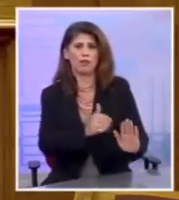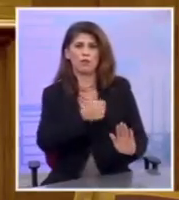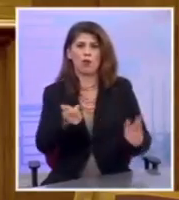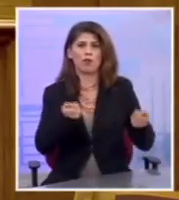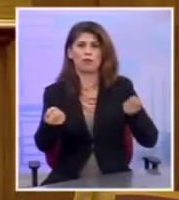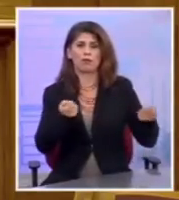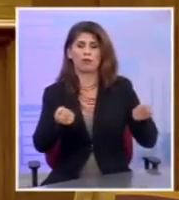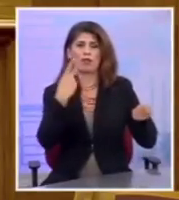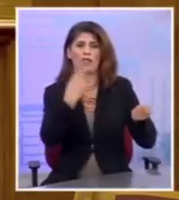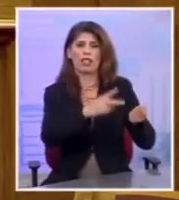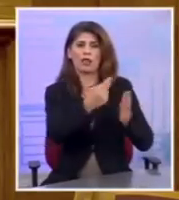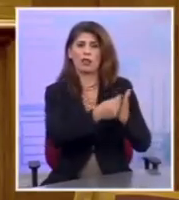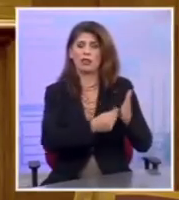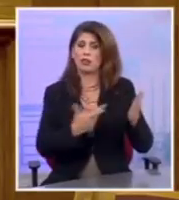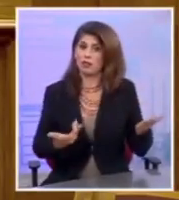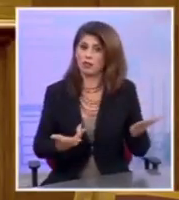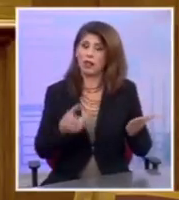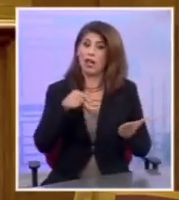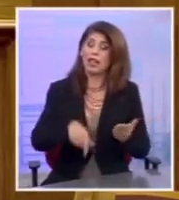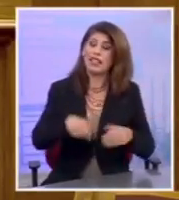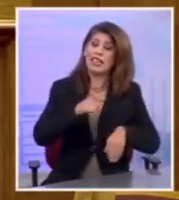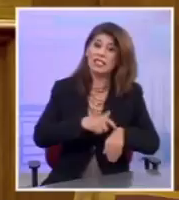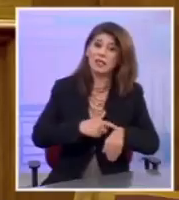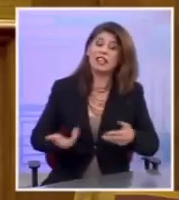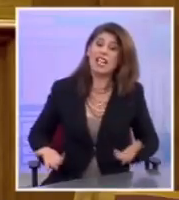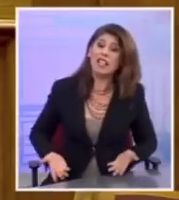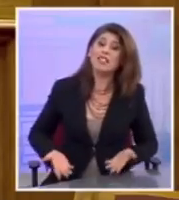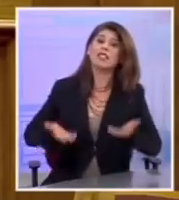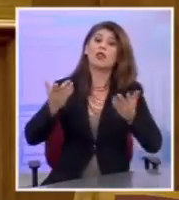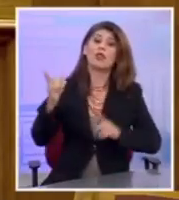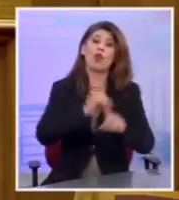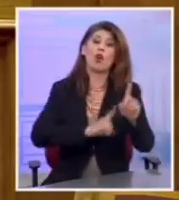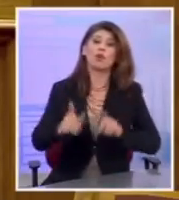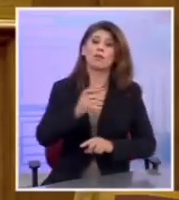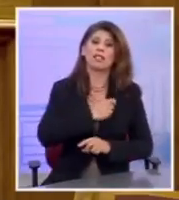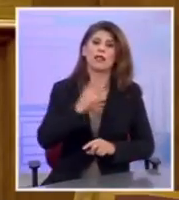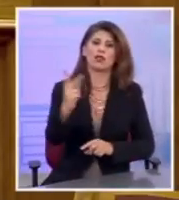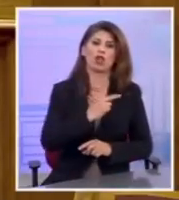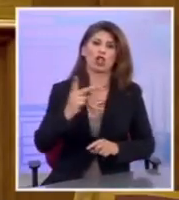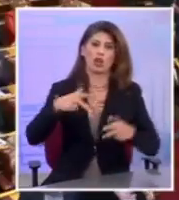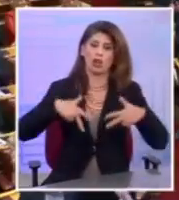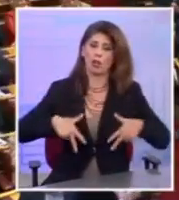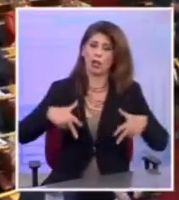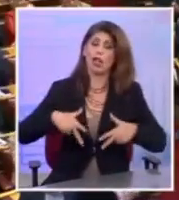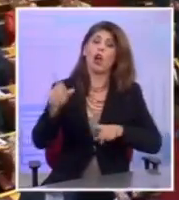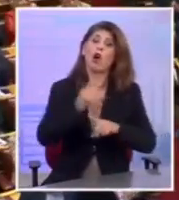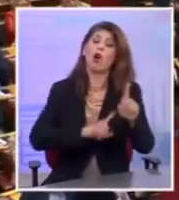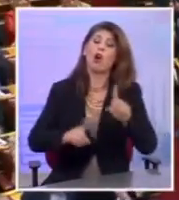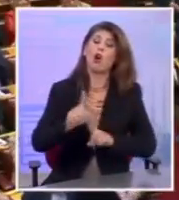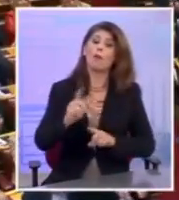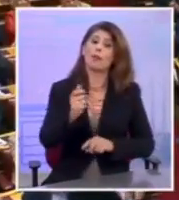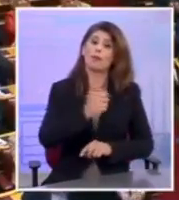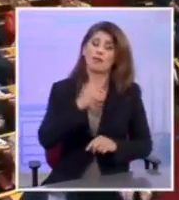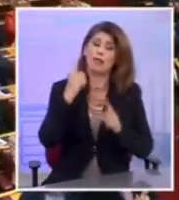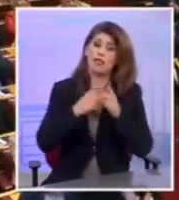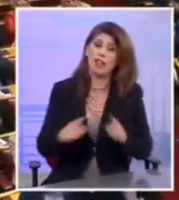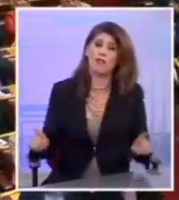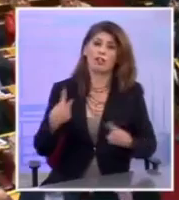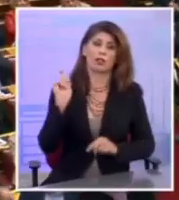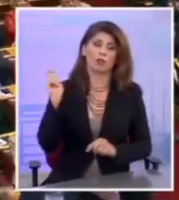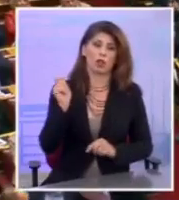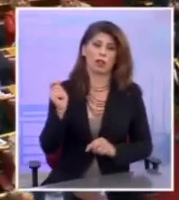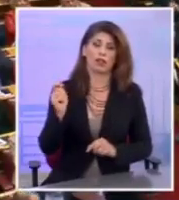κυβερνάνε με τις δικές τους αξίες. Είναι η ώρα να σηκωθούν όσοι πιστεύουν στο κοινωνικό κράτος, όσοι πιστεύουν σε μια διαφορετική